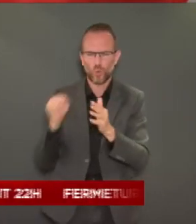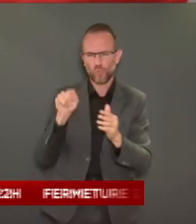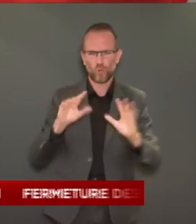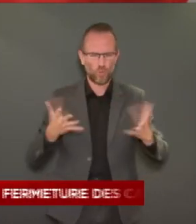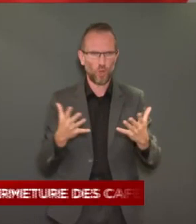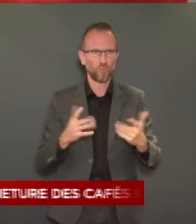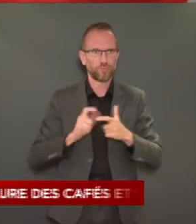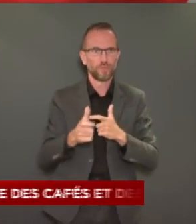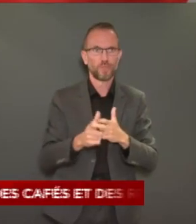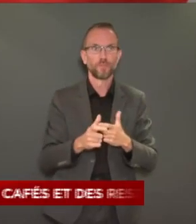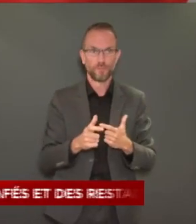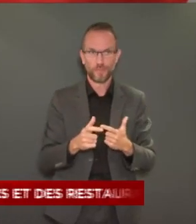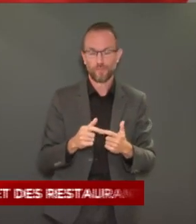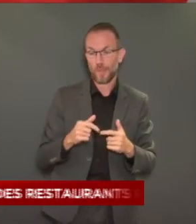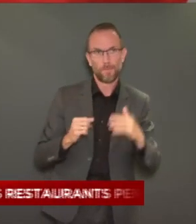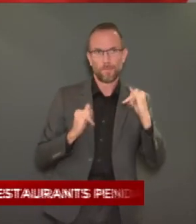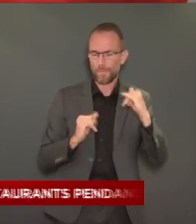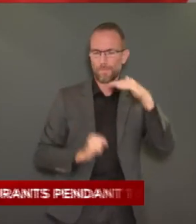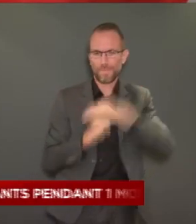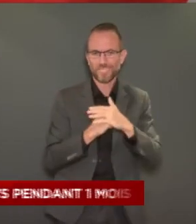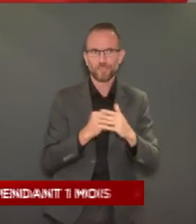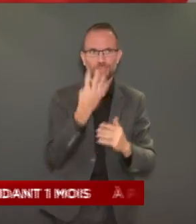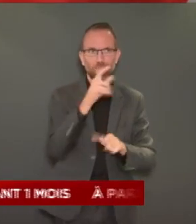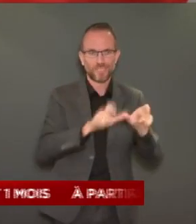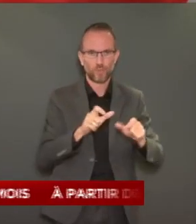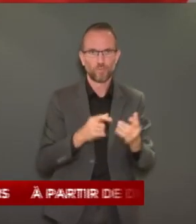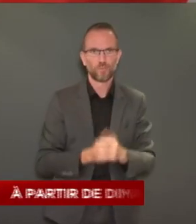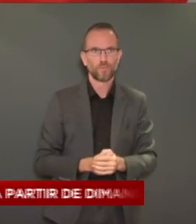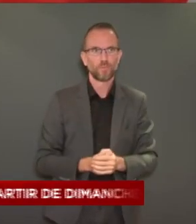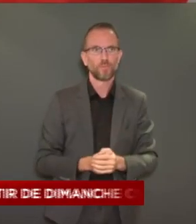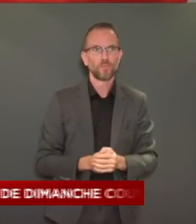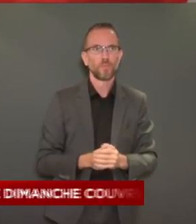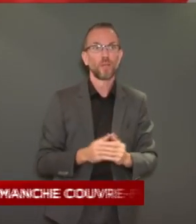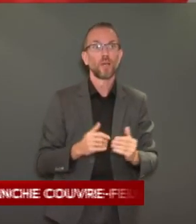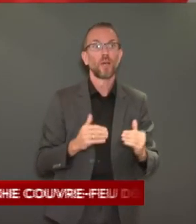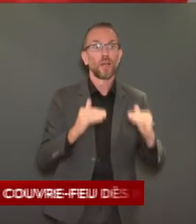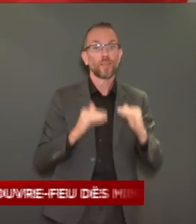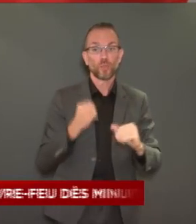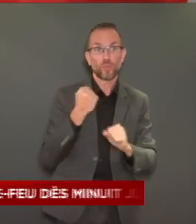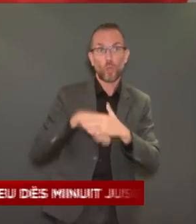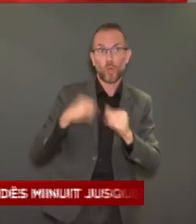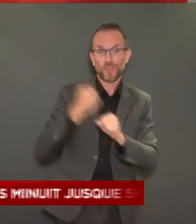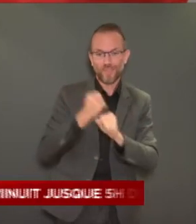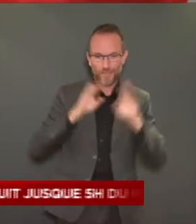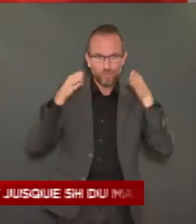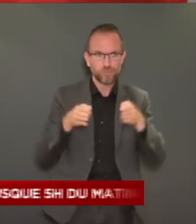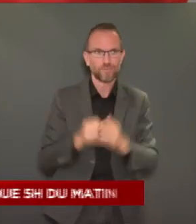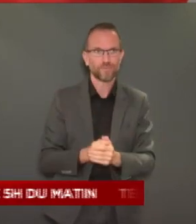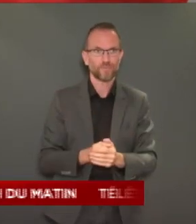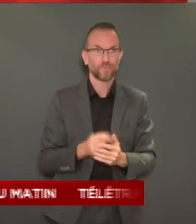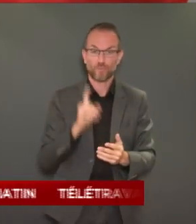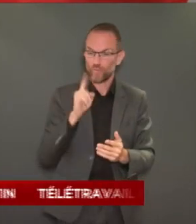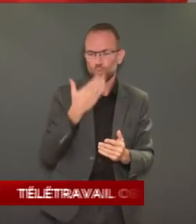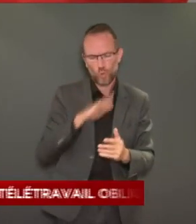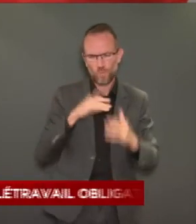maximum de 4 personnes. Le télétravail devient la règle pour les fonctions qui s'y